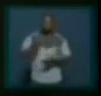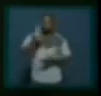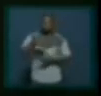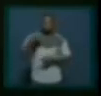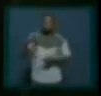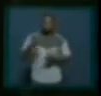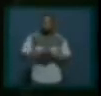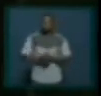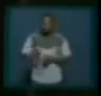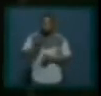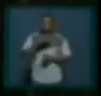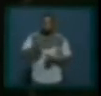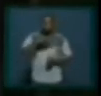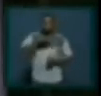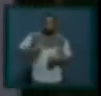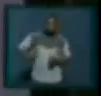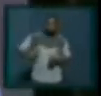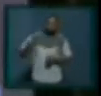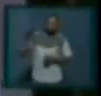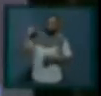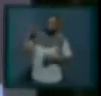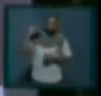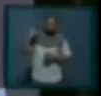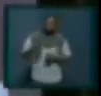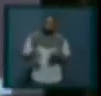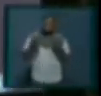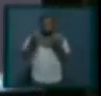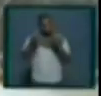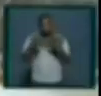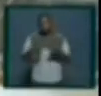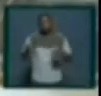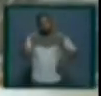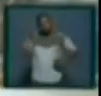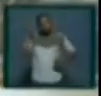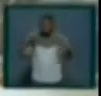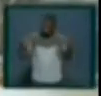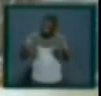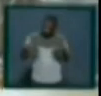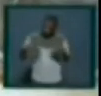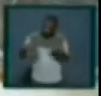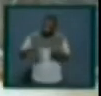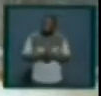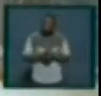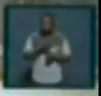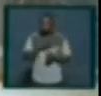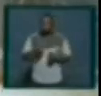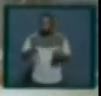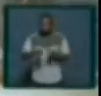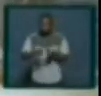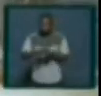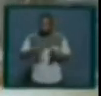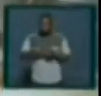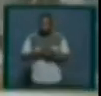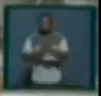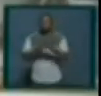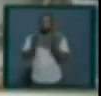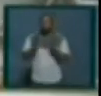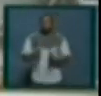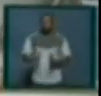chirurgie redoutée par bon nombre de patients et de leurs accompagnants.